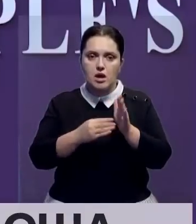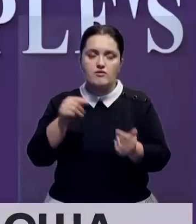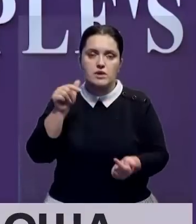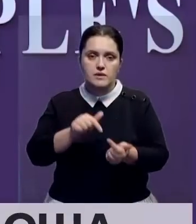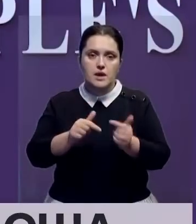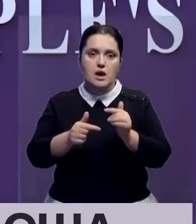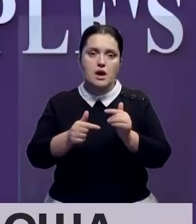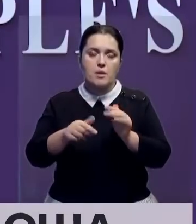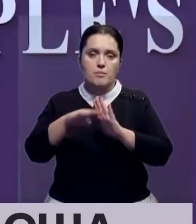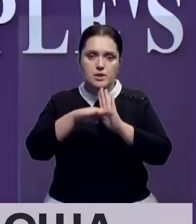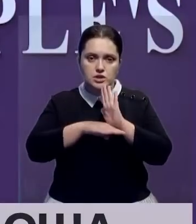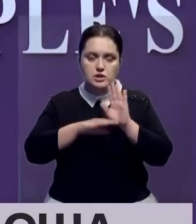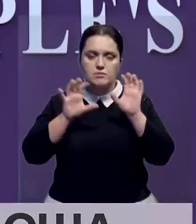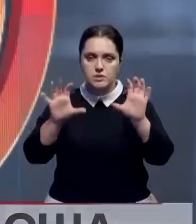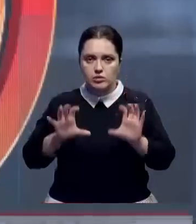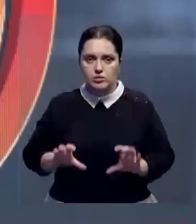закона.